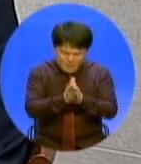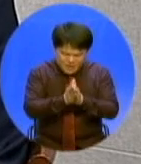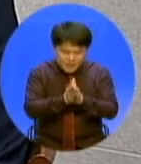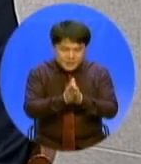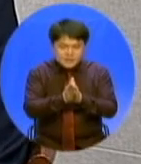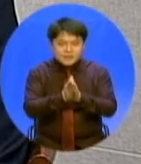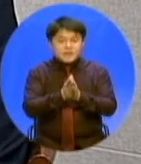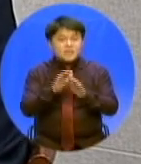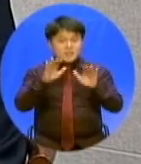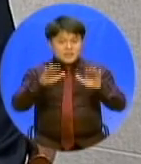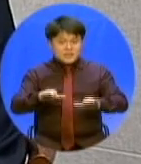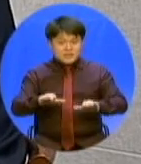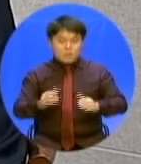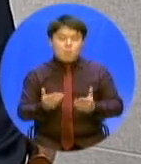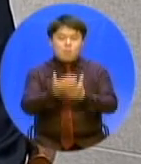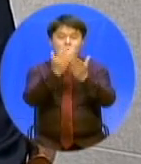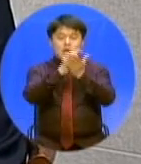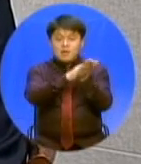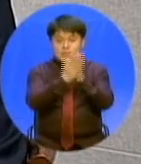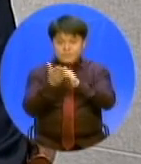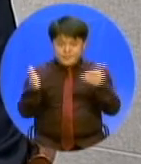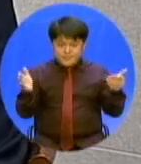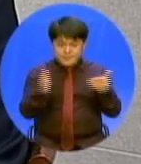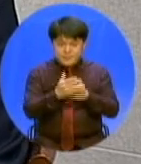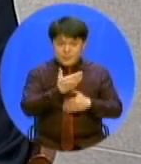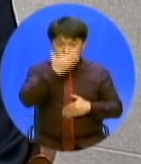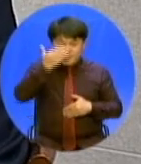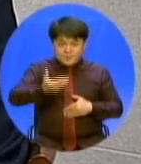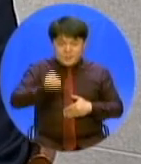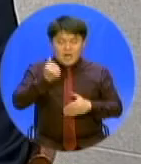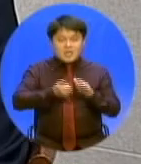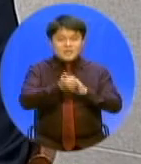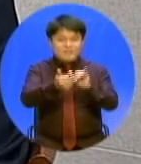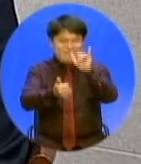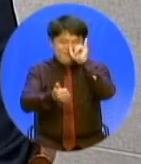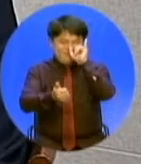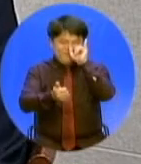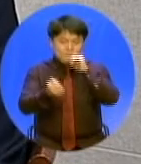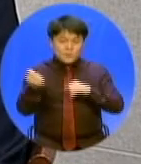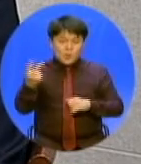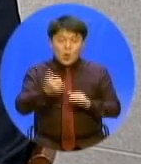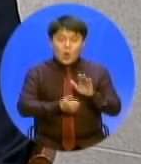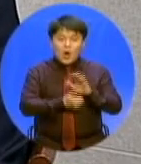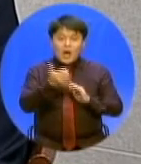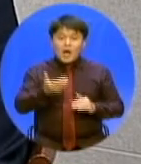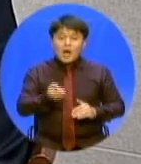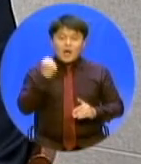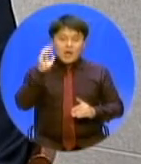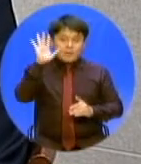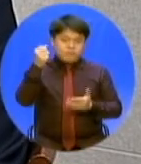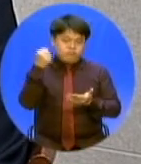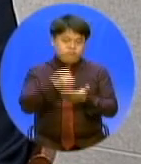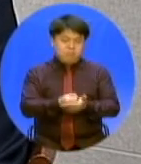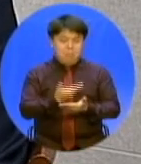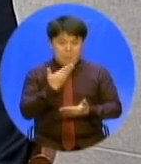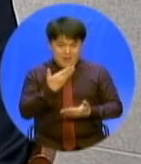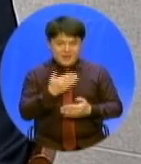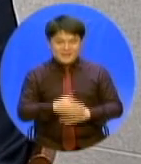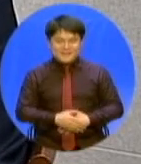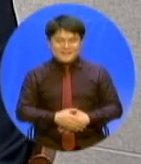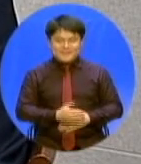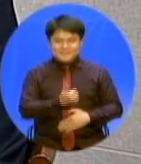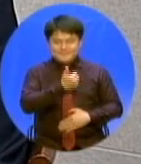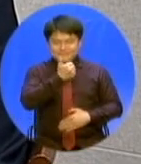모습으로 변한 것처럼 네. 꿈이 있으면 희망이 있습니다. 네. 또 희망이 있으면 용기가 생깁니다. 네,